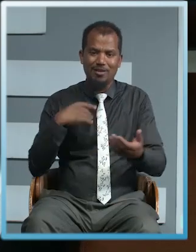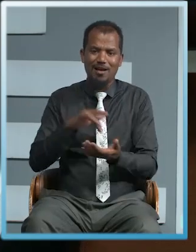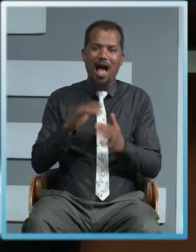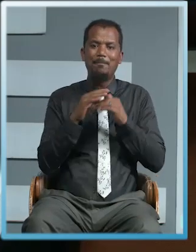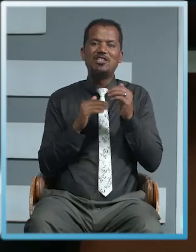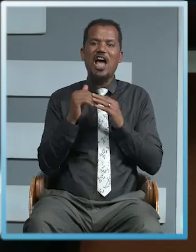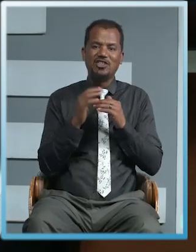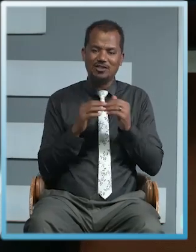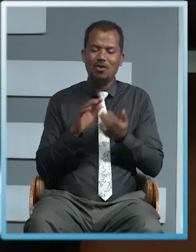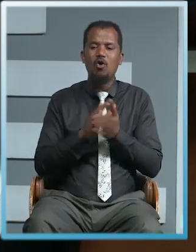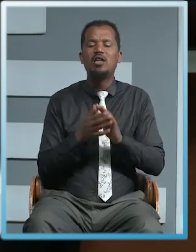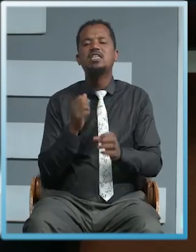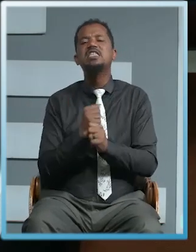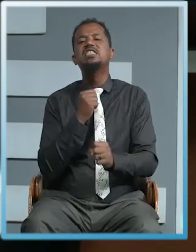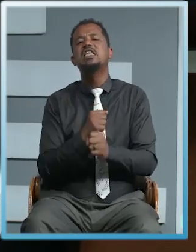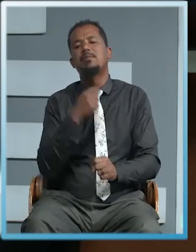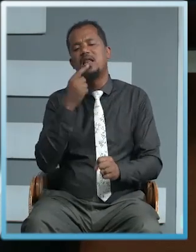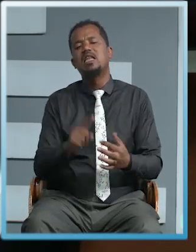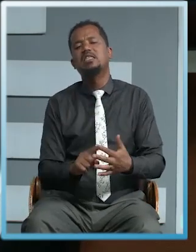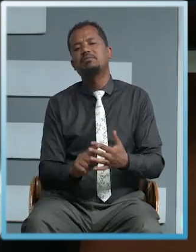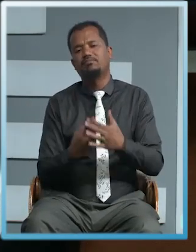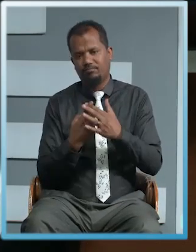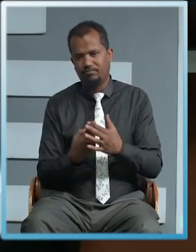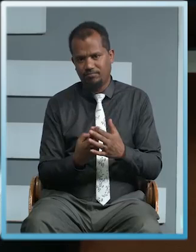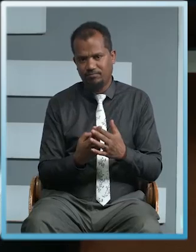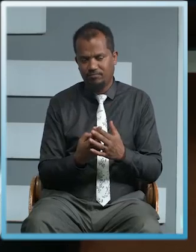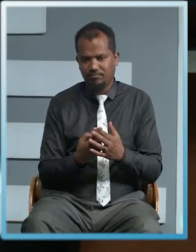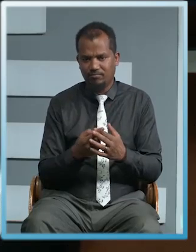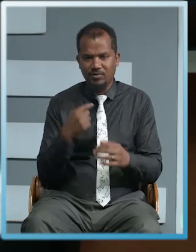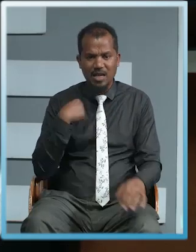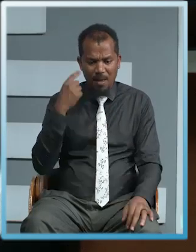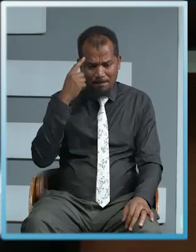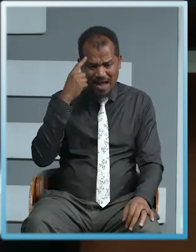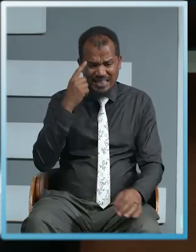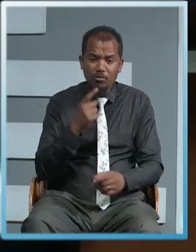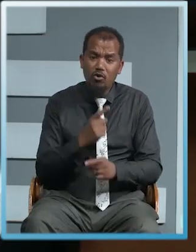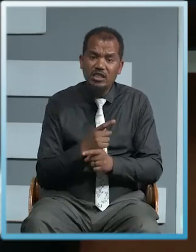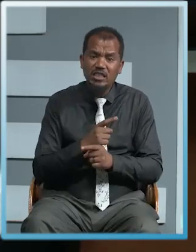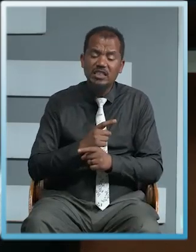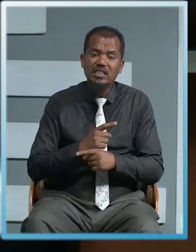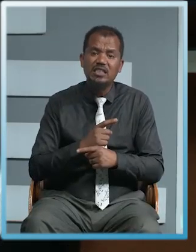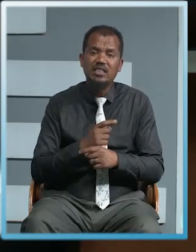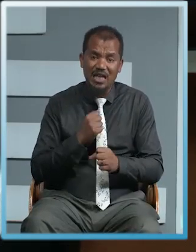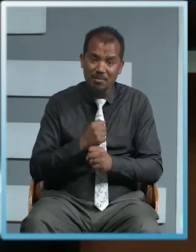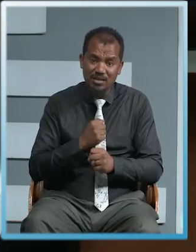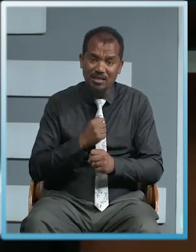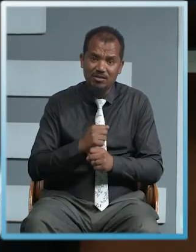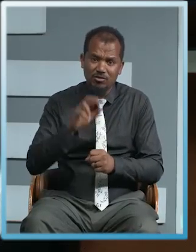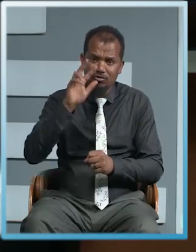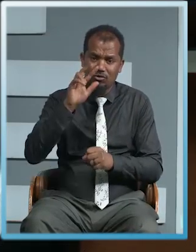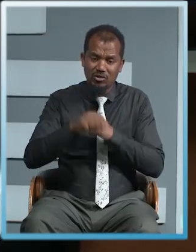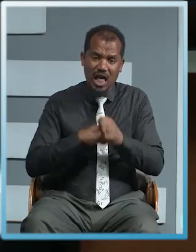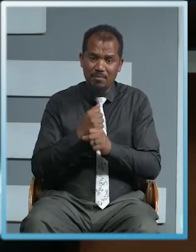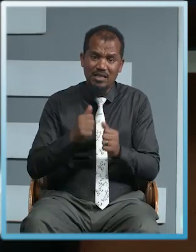امماچاچ لمون انسرا بلن يتنسانو بزا باسبنو لك لمسرات 3